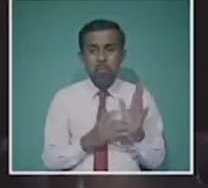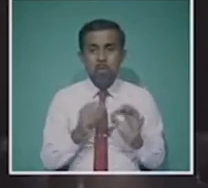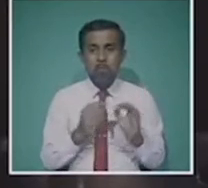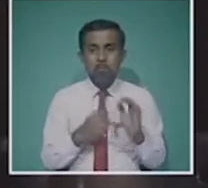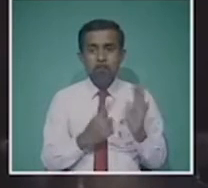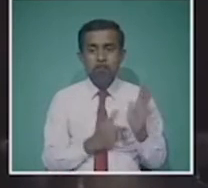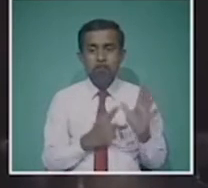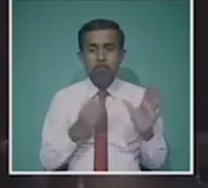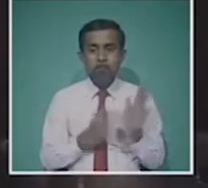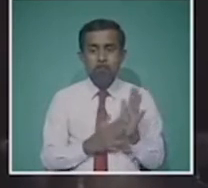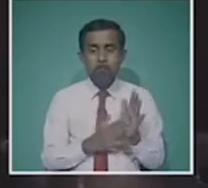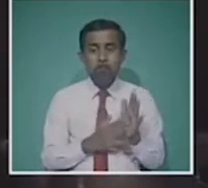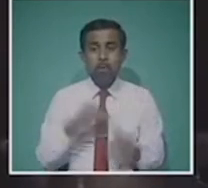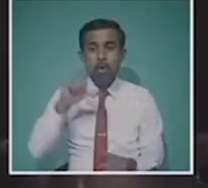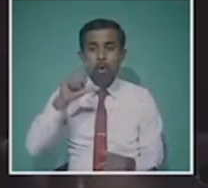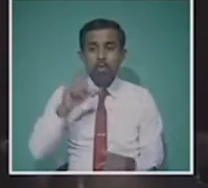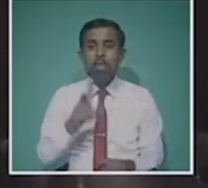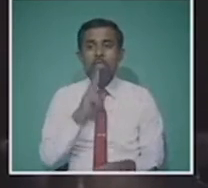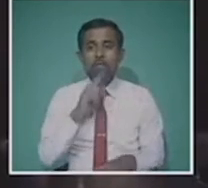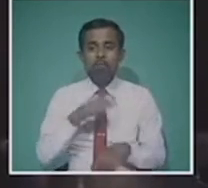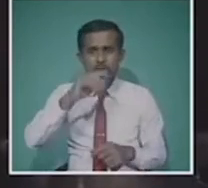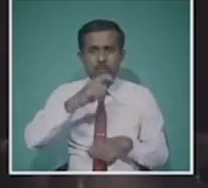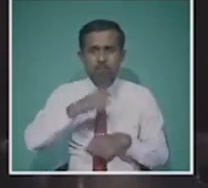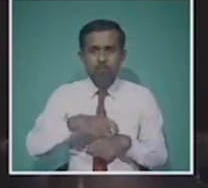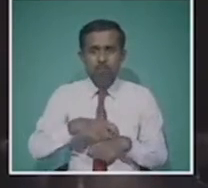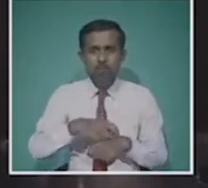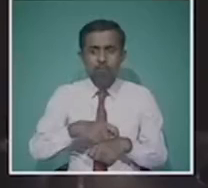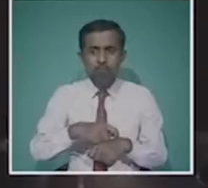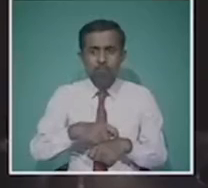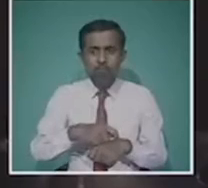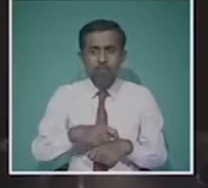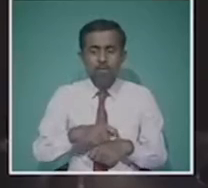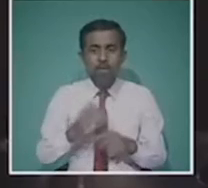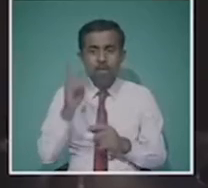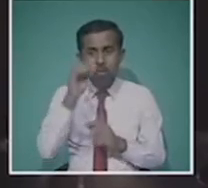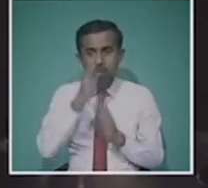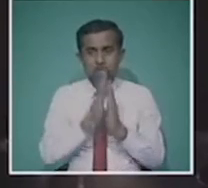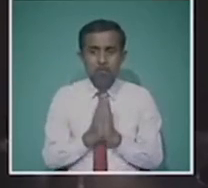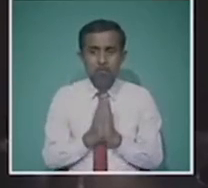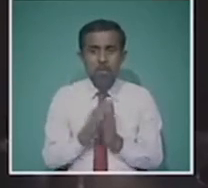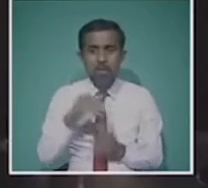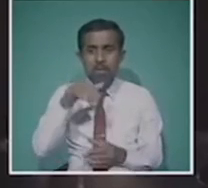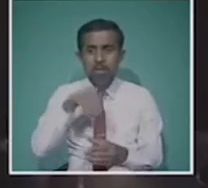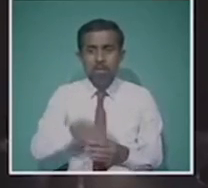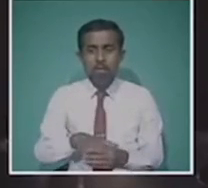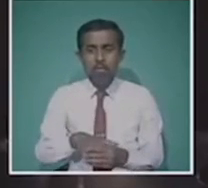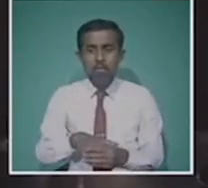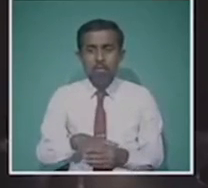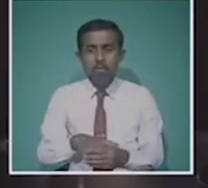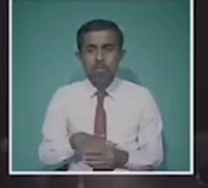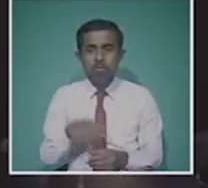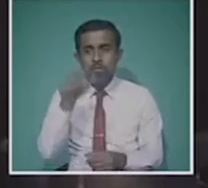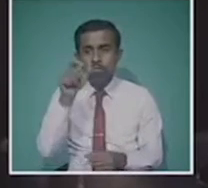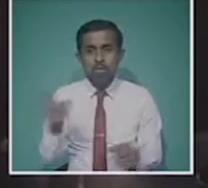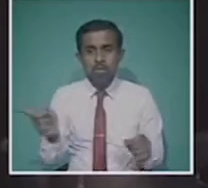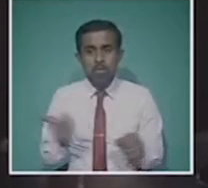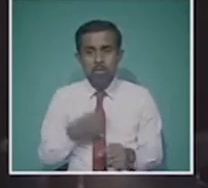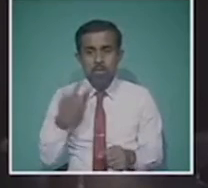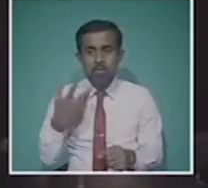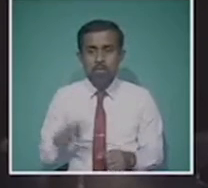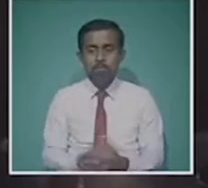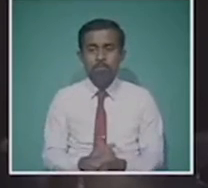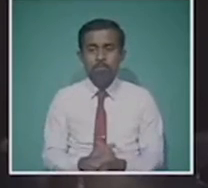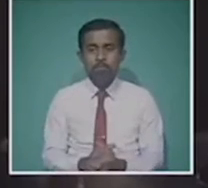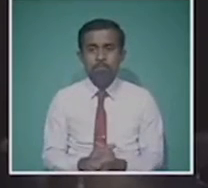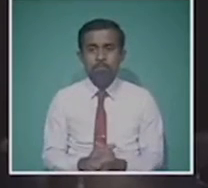வைத்து கொல்லப்பட்டார். ஜோசப் பர்ராஜ் சிங்கம் அவர்கள் சிமியோன் தேவாலயத்தில் வைத்து அவர் கொல்லப்பட்டு அநியாயமாக அவருடைய உயிர்